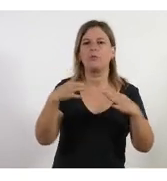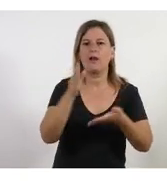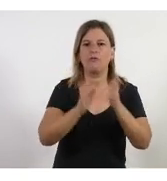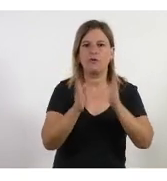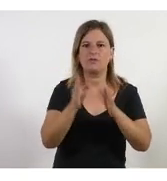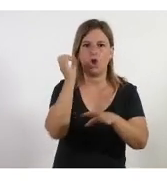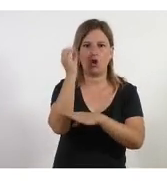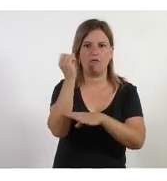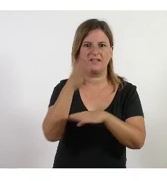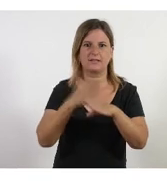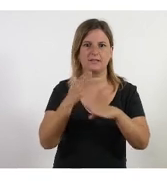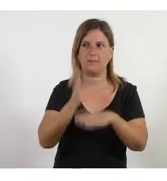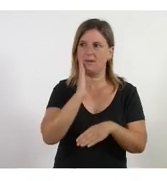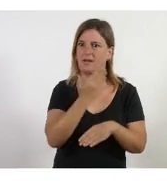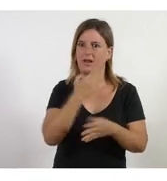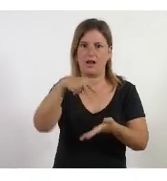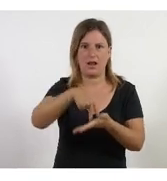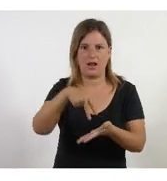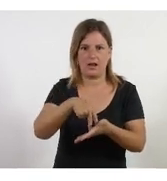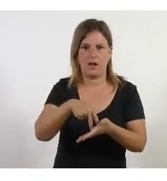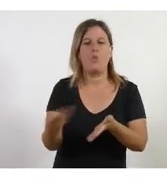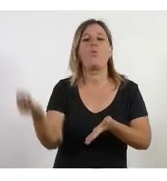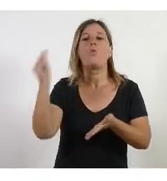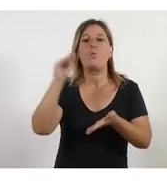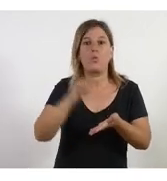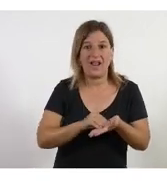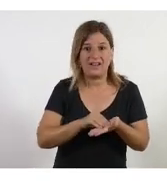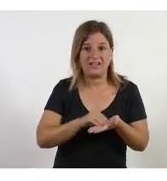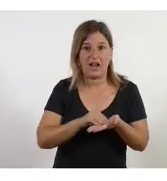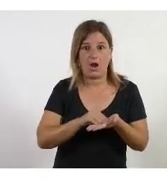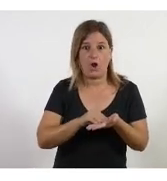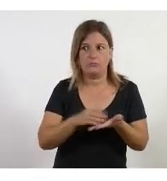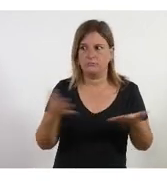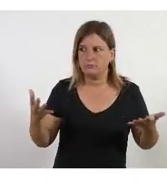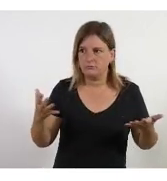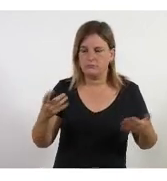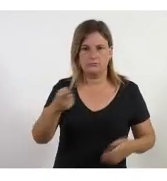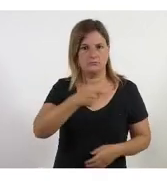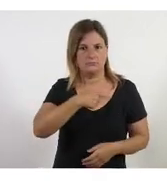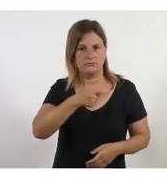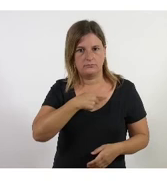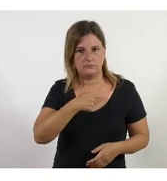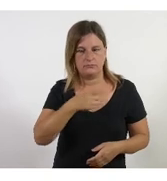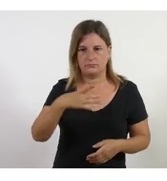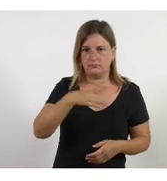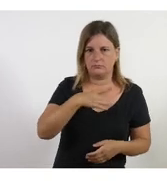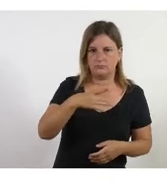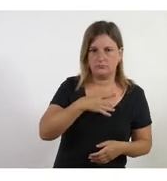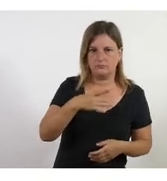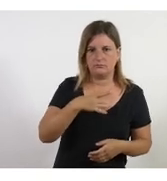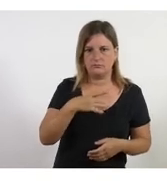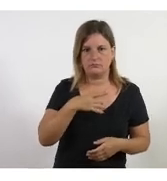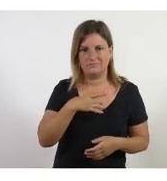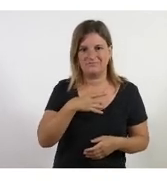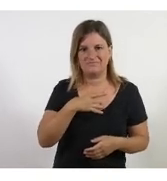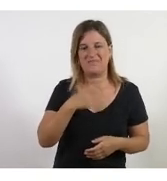formació la feia en presencial. Novament, una incertesa tremenda. Ja no us explico més